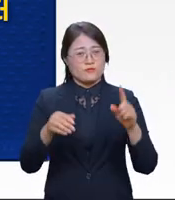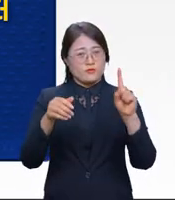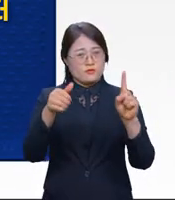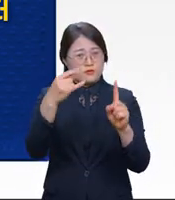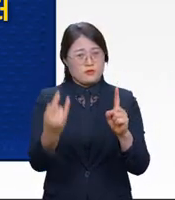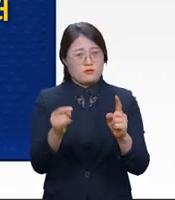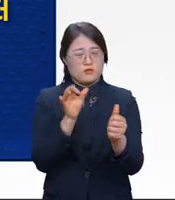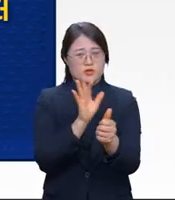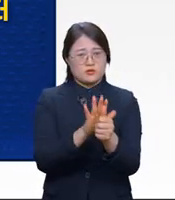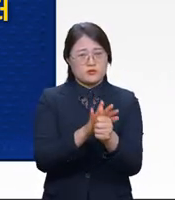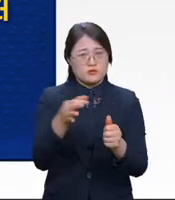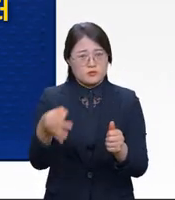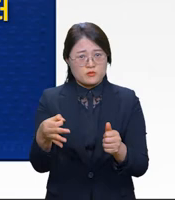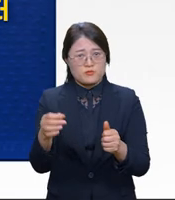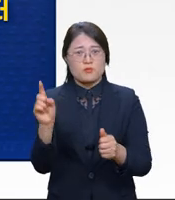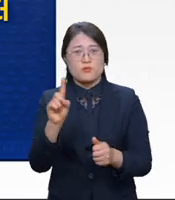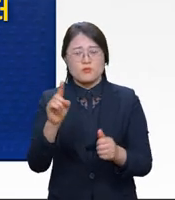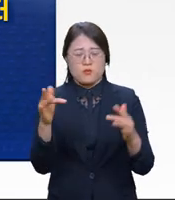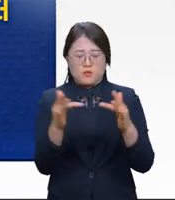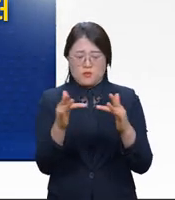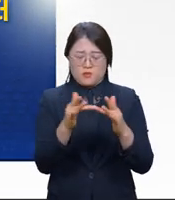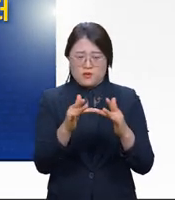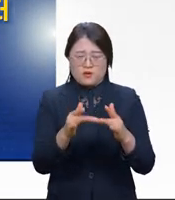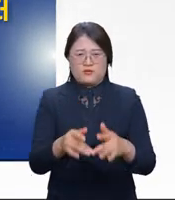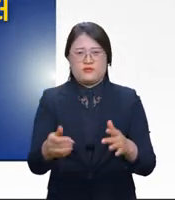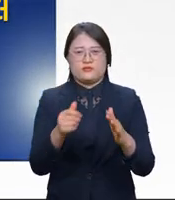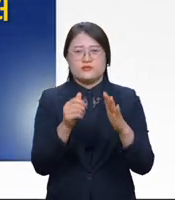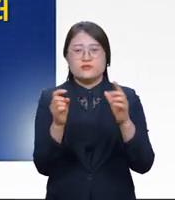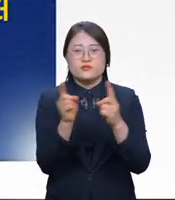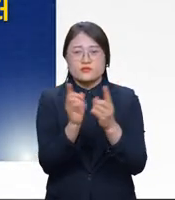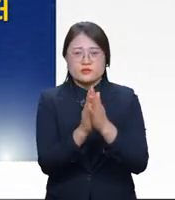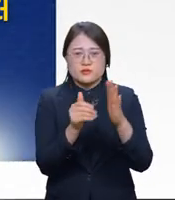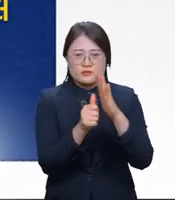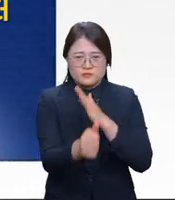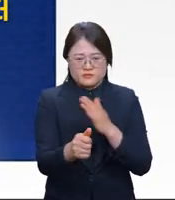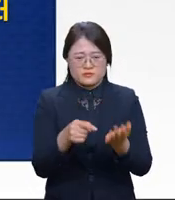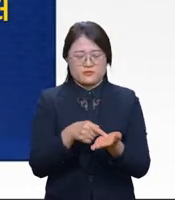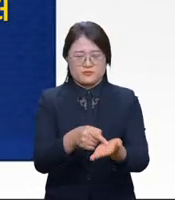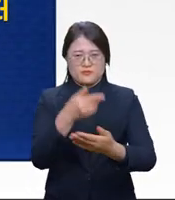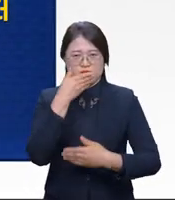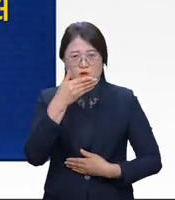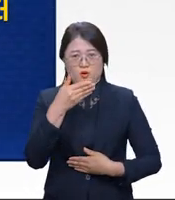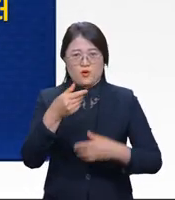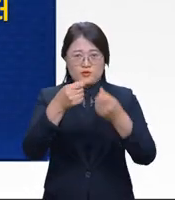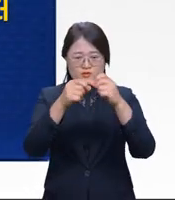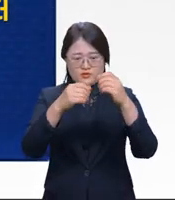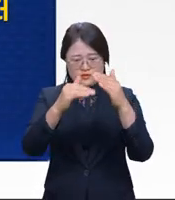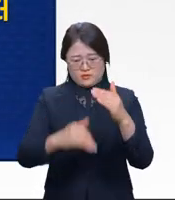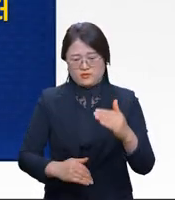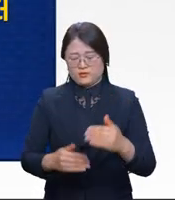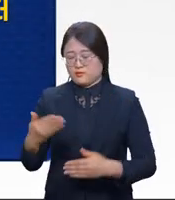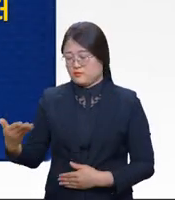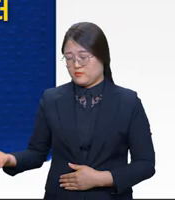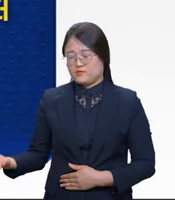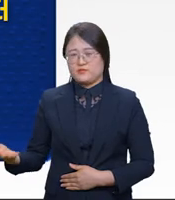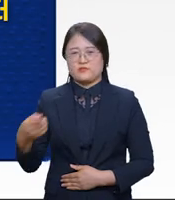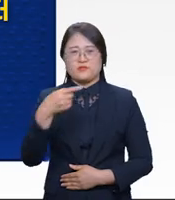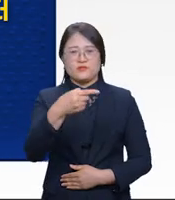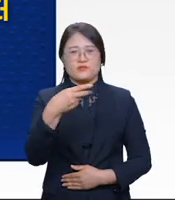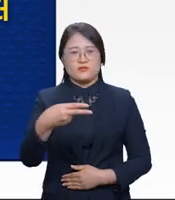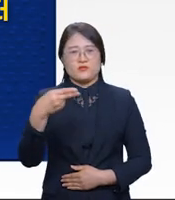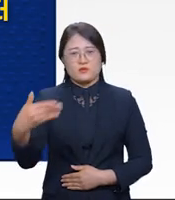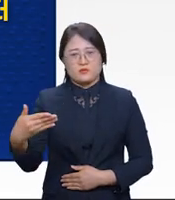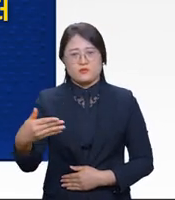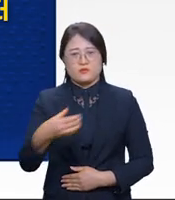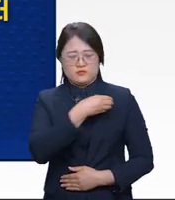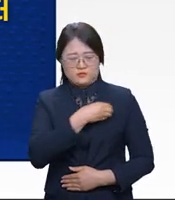한시 생계지원금은 온라인 및 현장 방문 신청이 가능하며 자세한 내용은 보건복지상담센터 129번